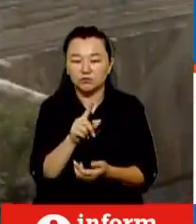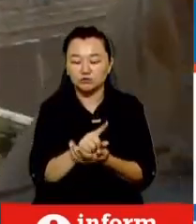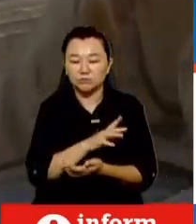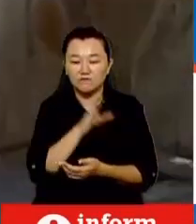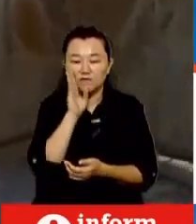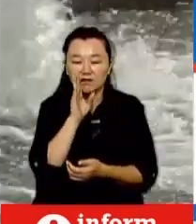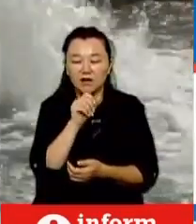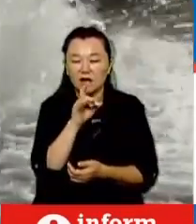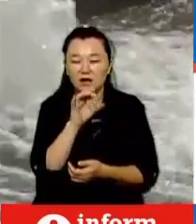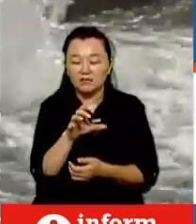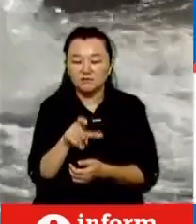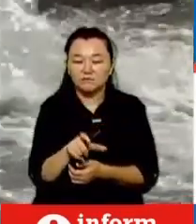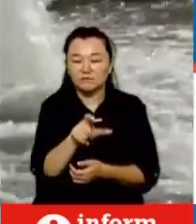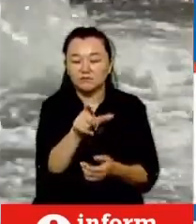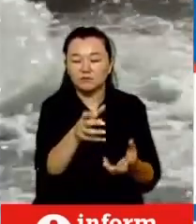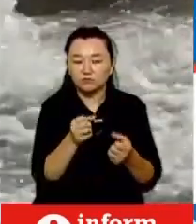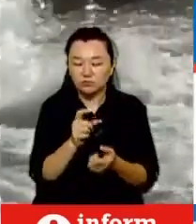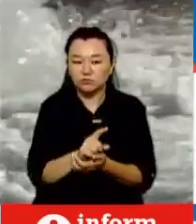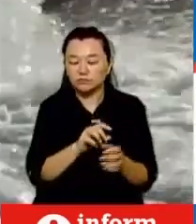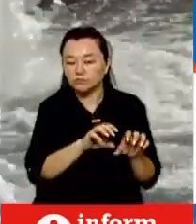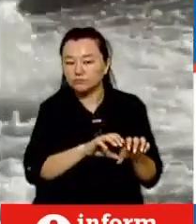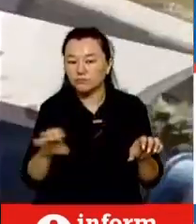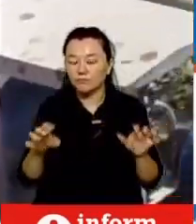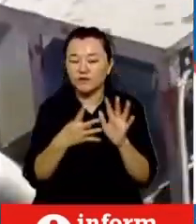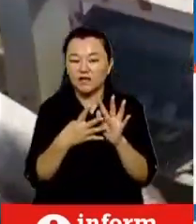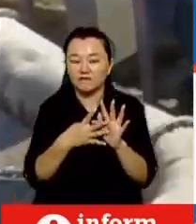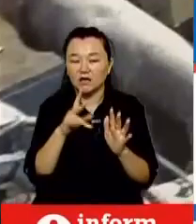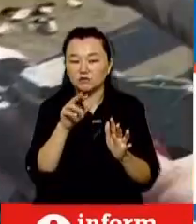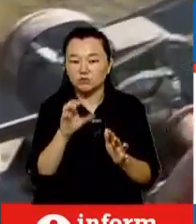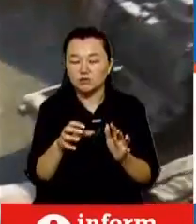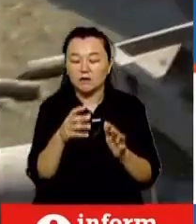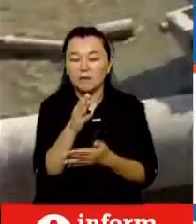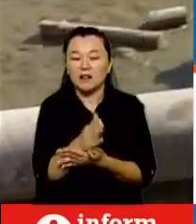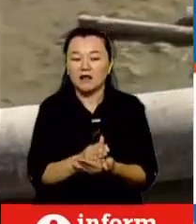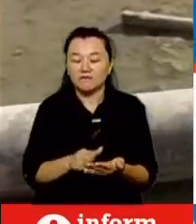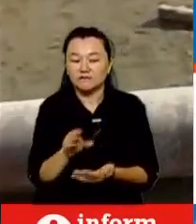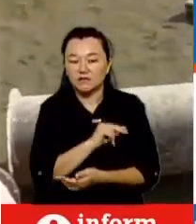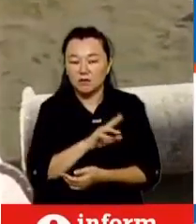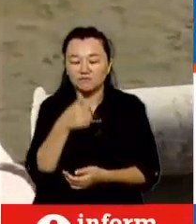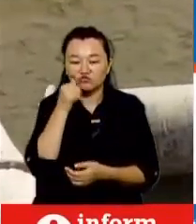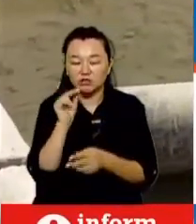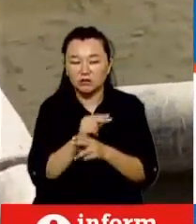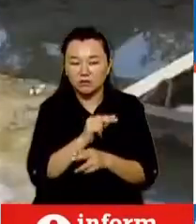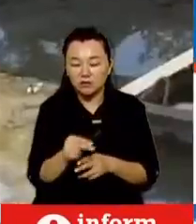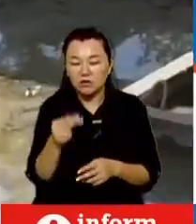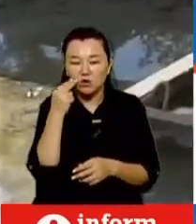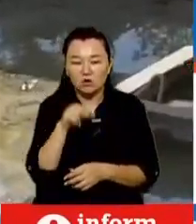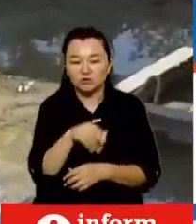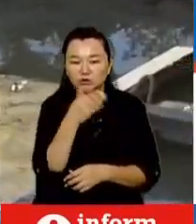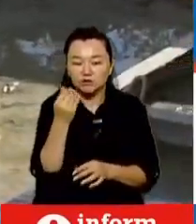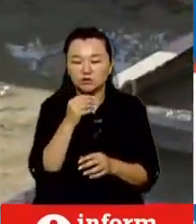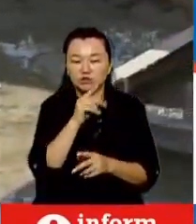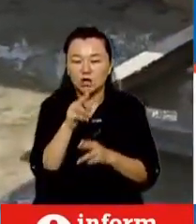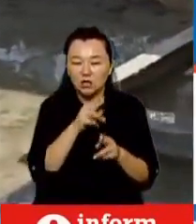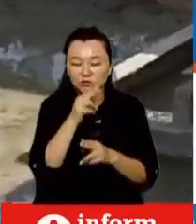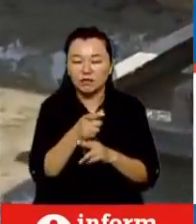Арыс өзенінен алынуы керек екен, бірақ оны тартатын 9 насостың тең жартысы істен шыққан. Кеше ғана жөндеуден өткен құрылғылар сапасыз дейді көпшілік.